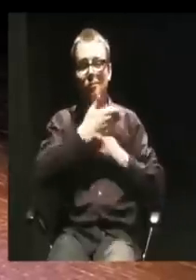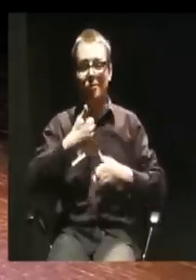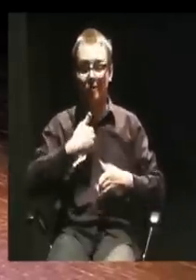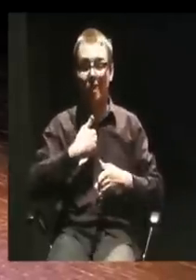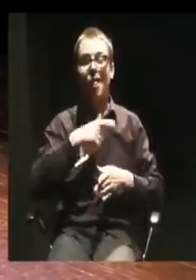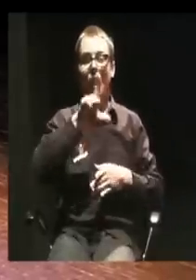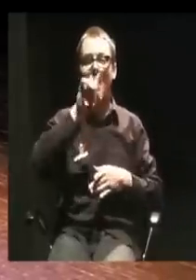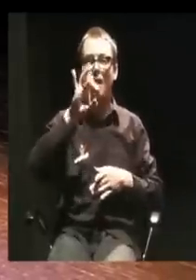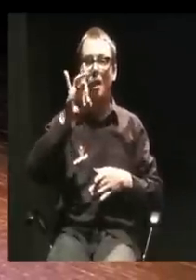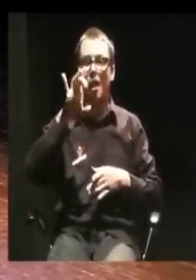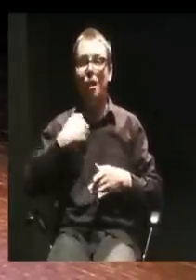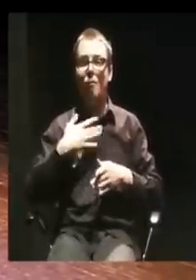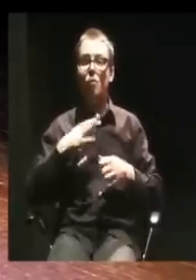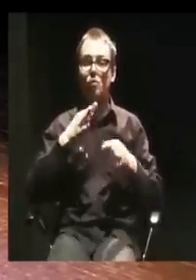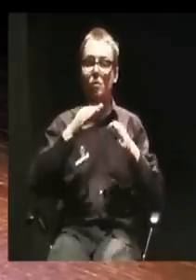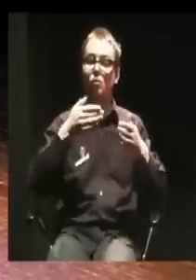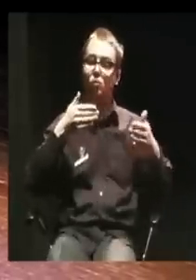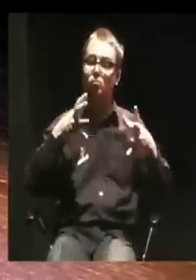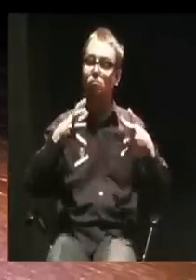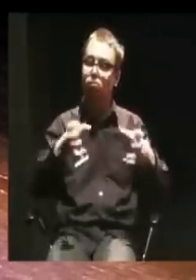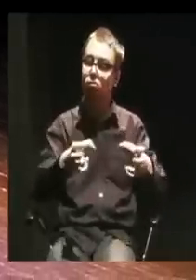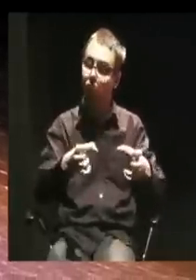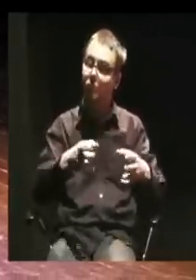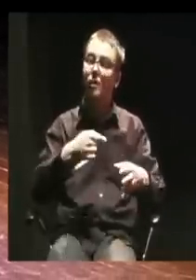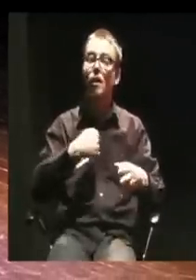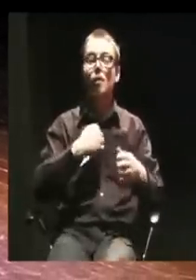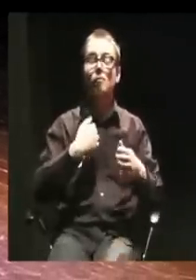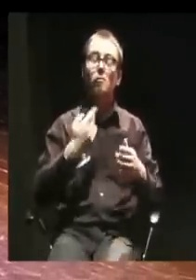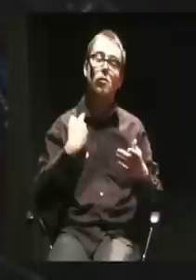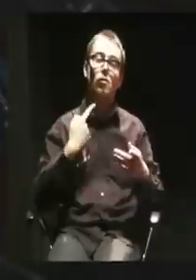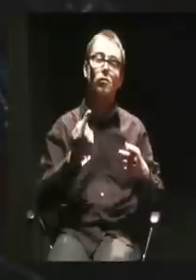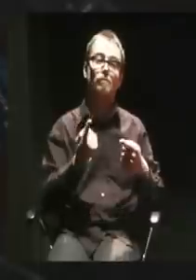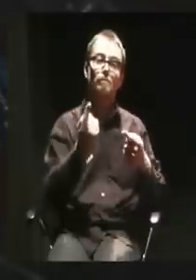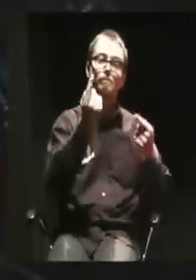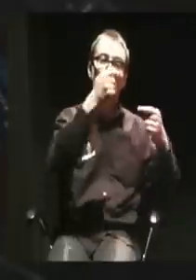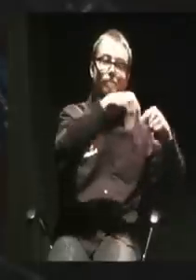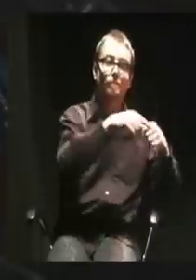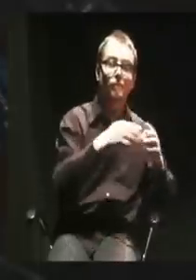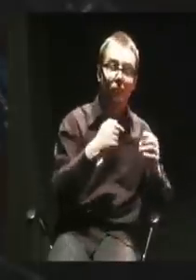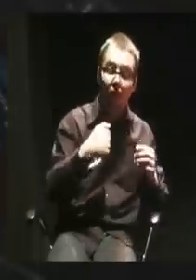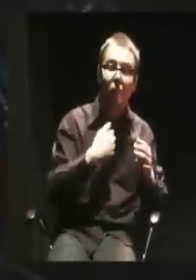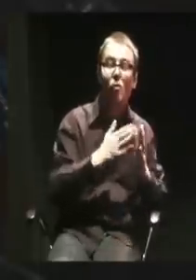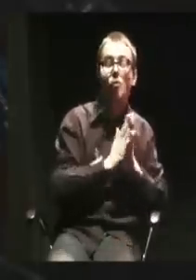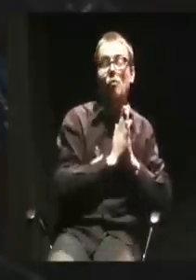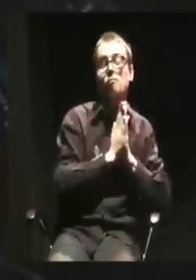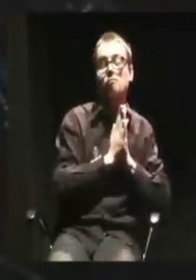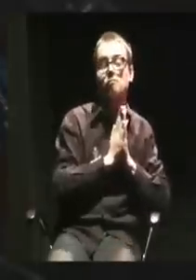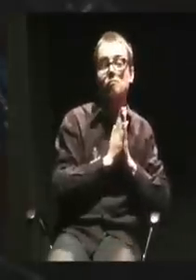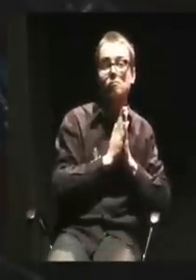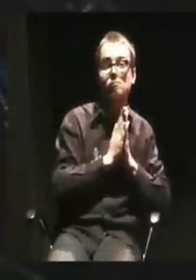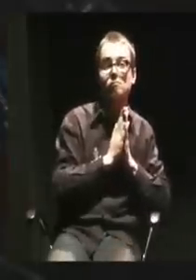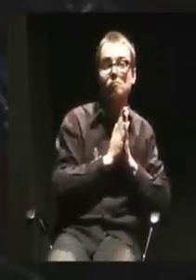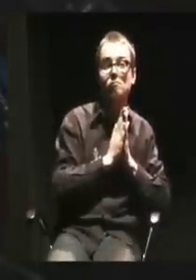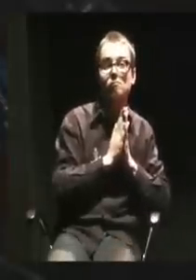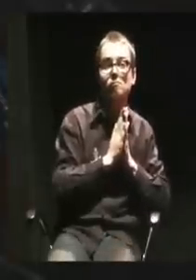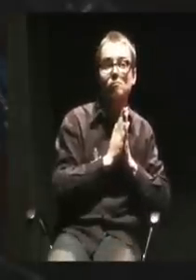i podszedłem do niej. Wykazałem się tutaj elokwencją, w końcu skończyłem Uniwersytet Warszawski i w emocjach